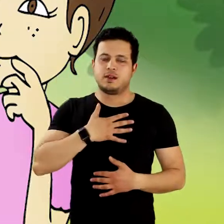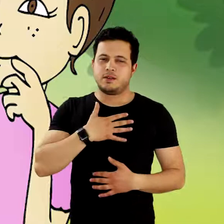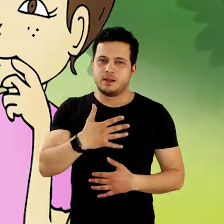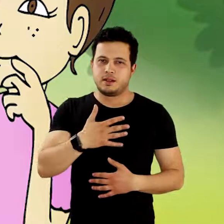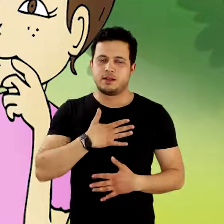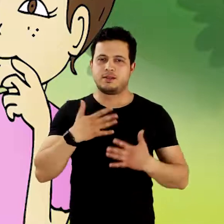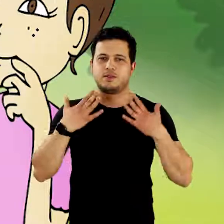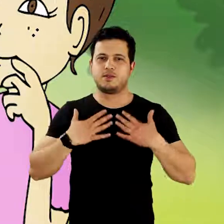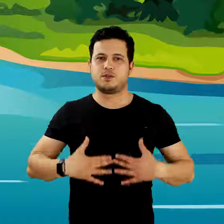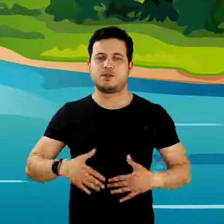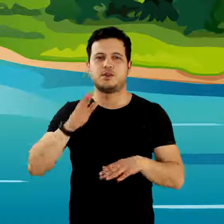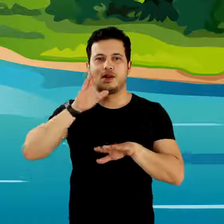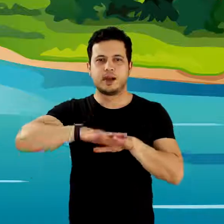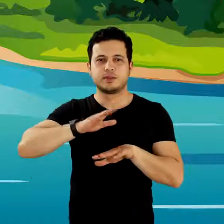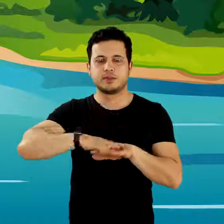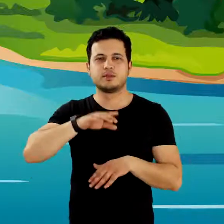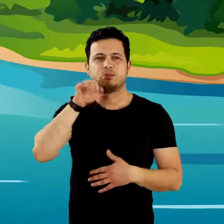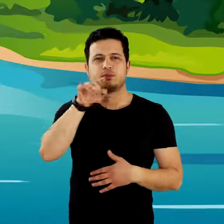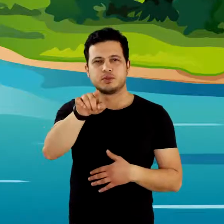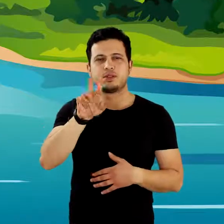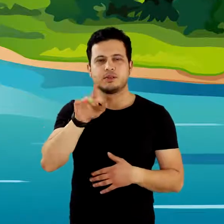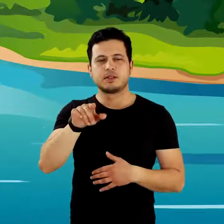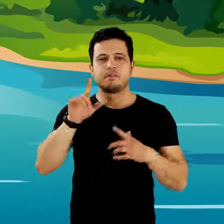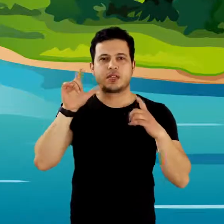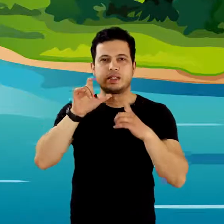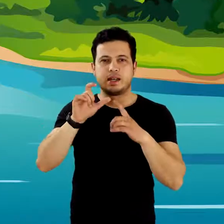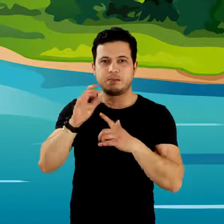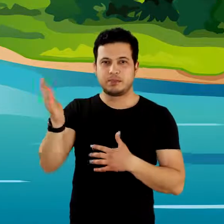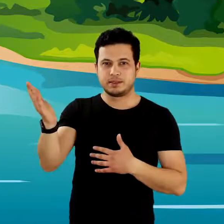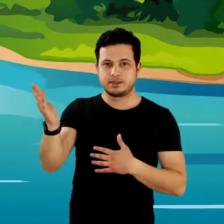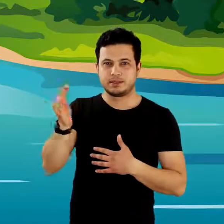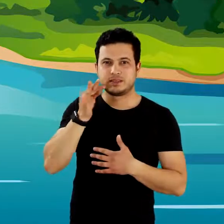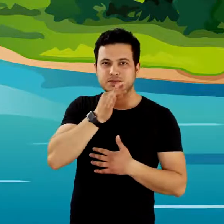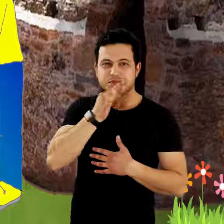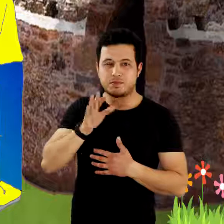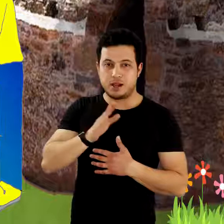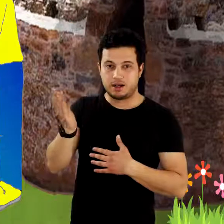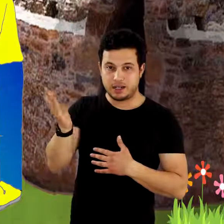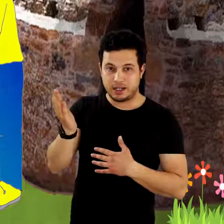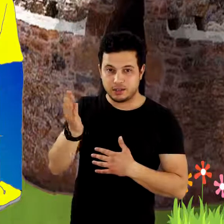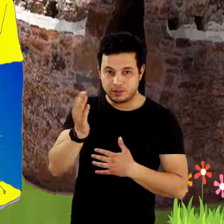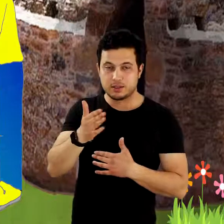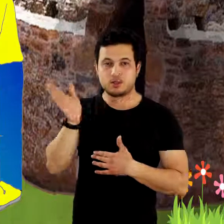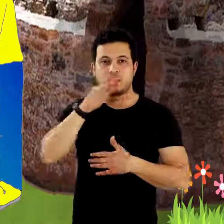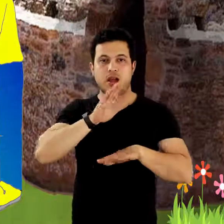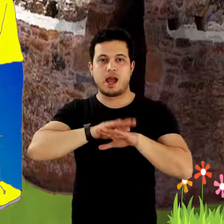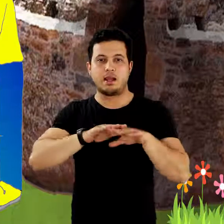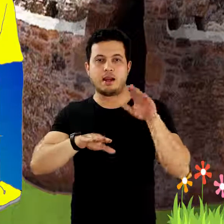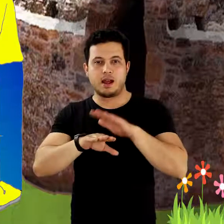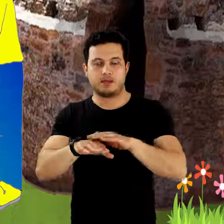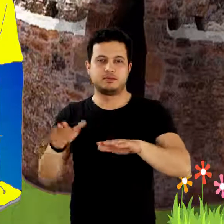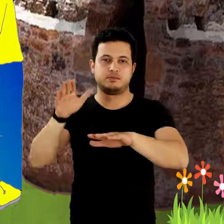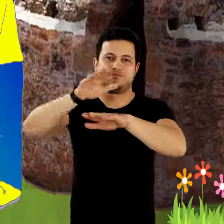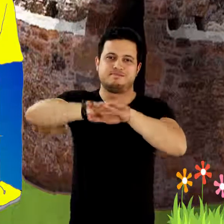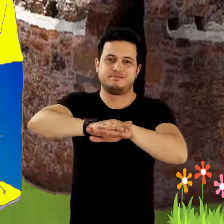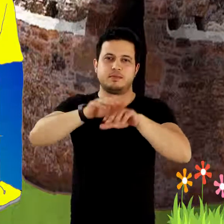aldı. Bu arada neredeyse Selim de yanlarına kadar gelmişti. Hemen ellerini birbirinin elleri üstüne